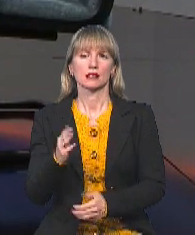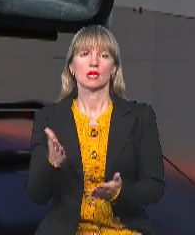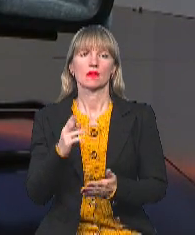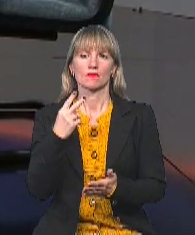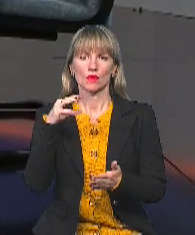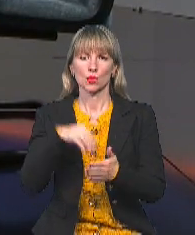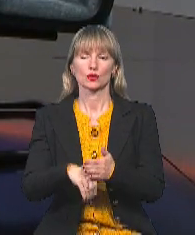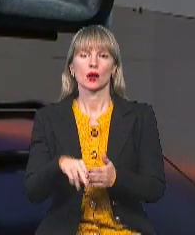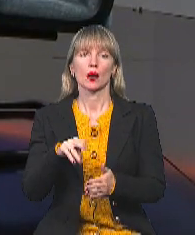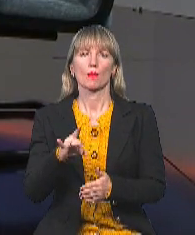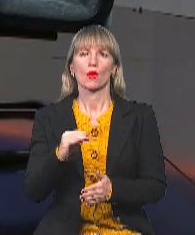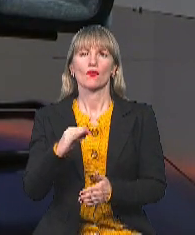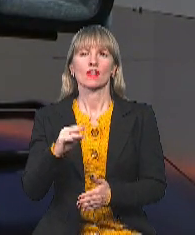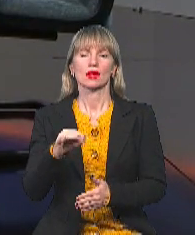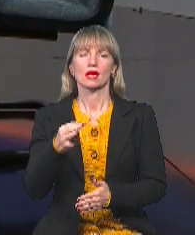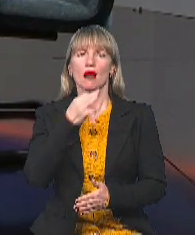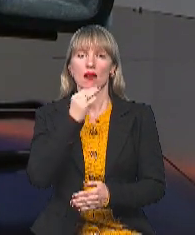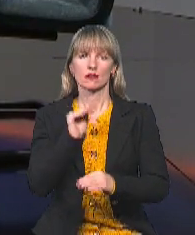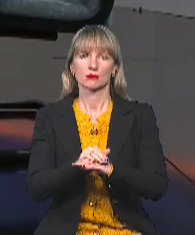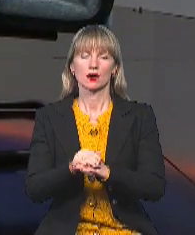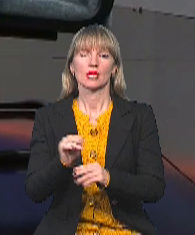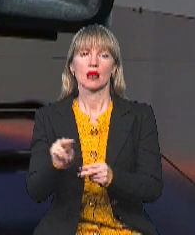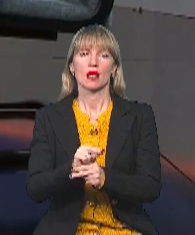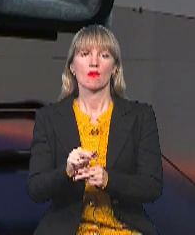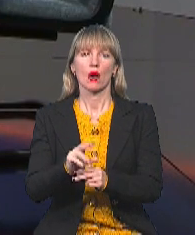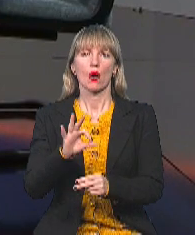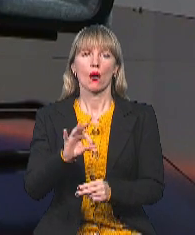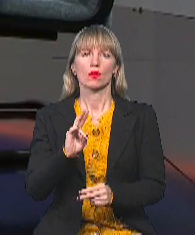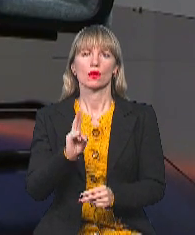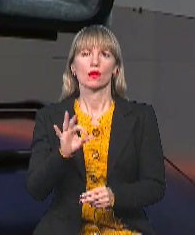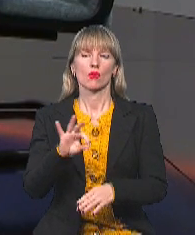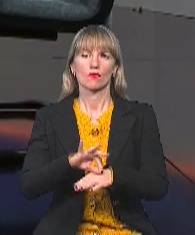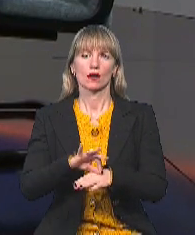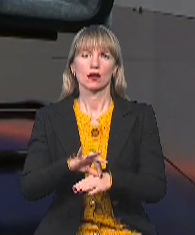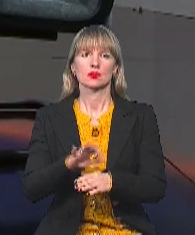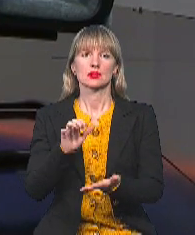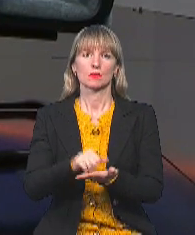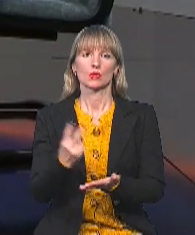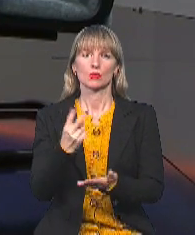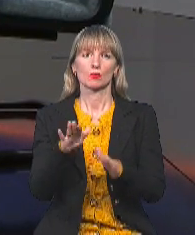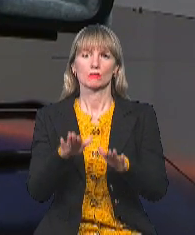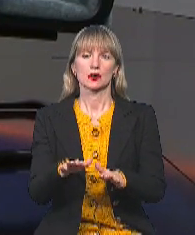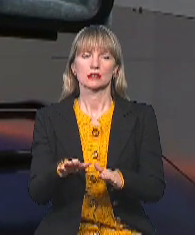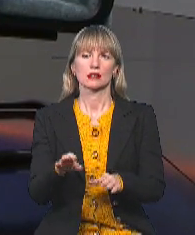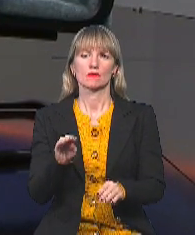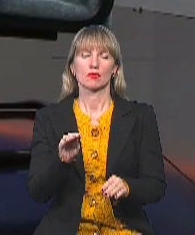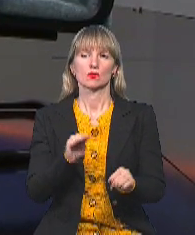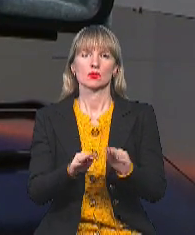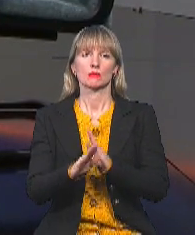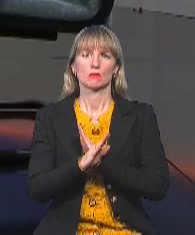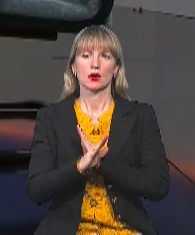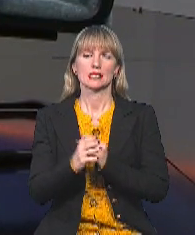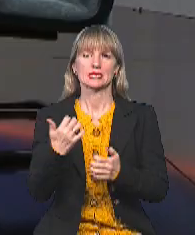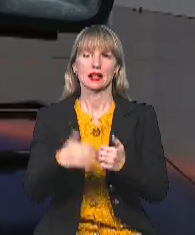профілактику, раннє виявлення та лікування онкологічних хвороб. Онкохвороби займають друге місце у структурі смертності серед